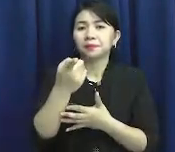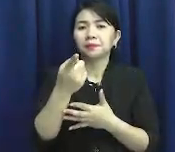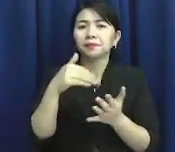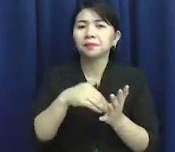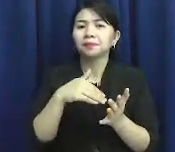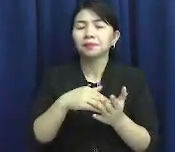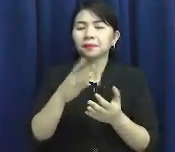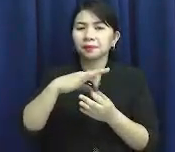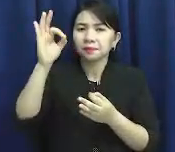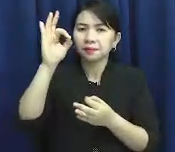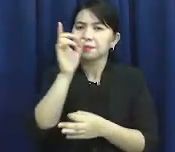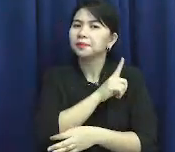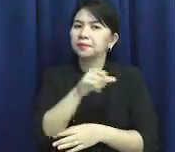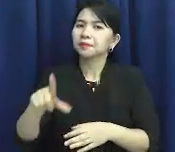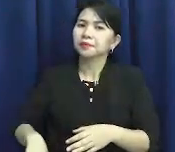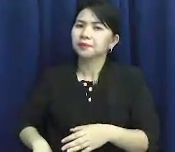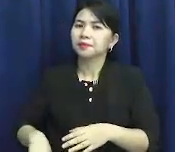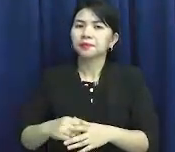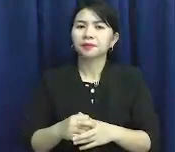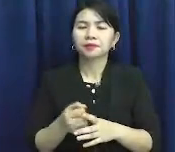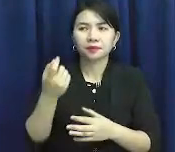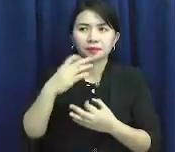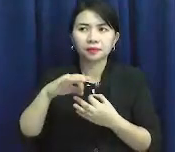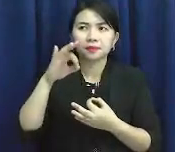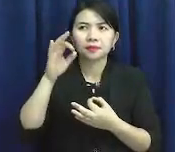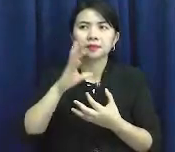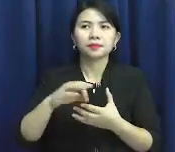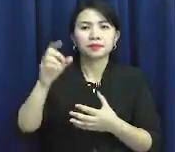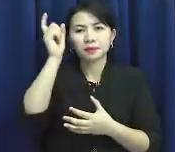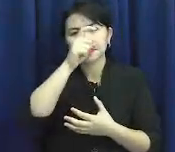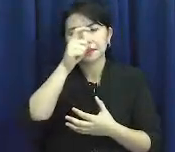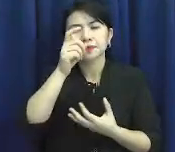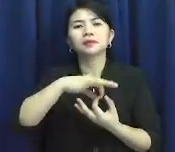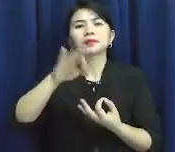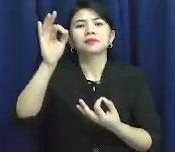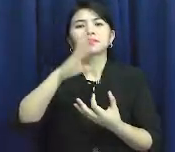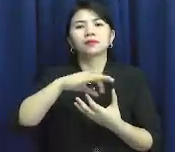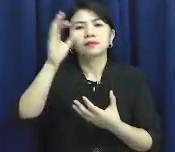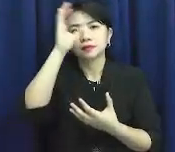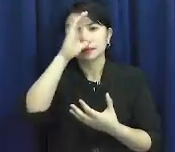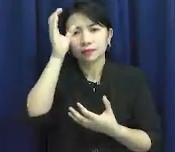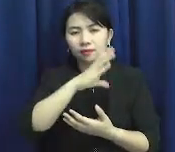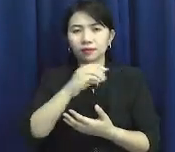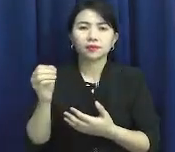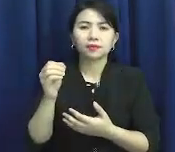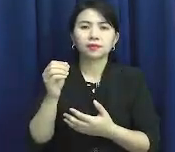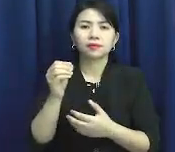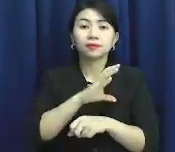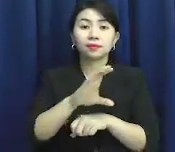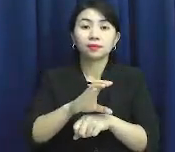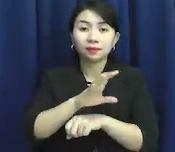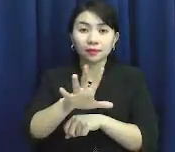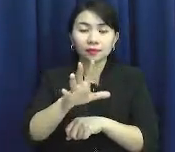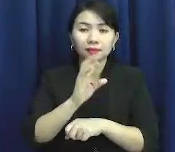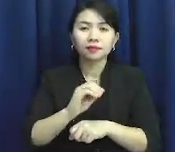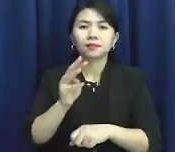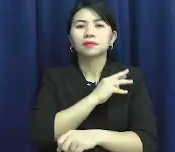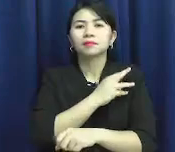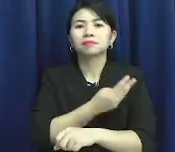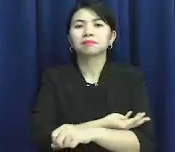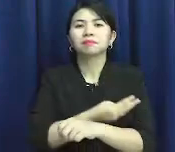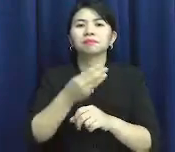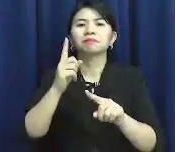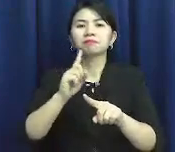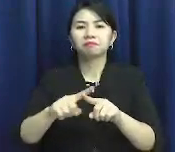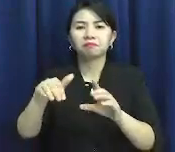Lord. Nandoon pa yung spirit of wisdom, spirit of counsel and might. Pero pagdating na ng December, abay,